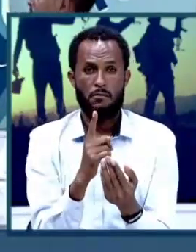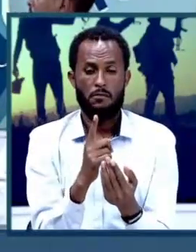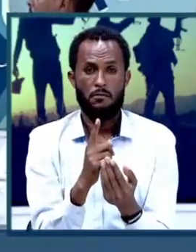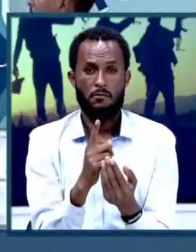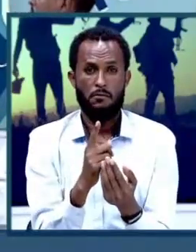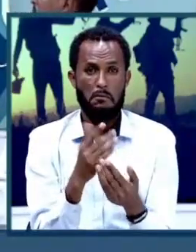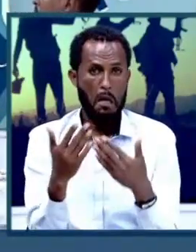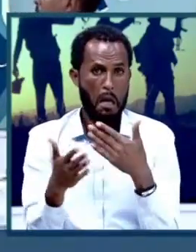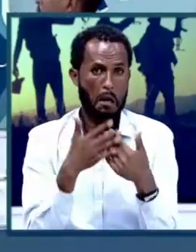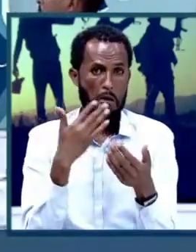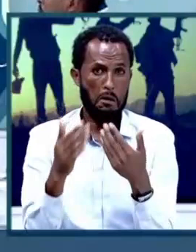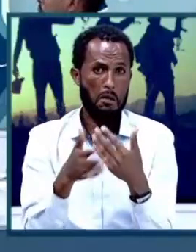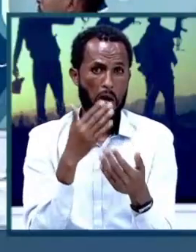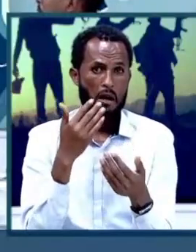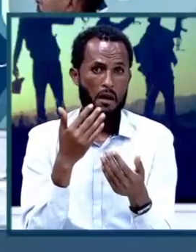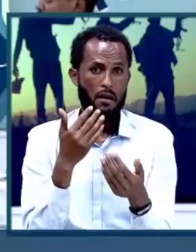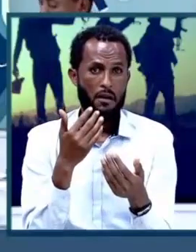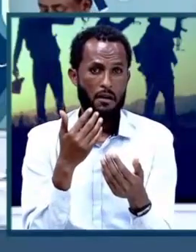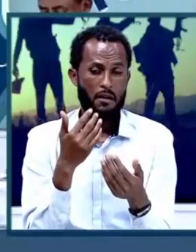ጠቕሊልካ